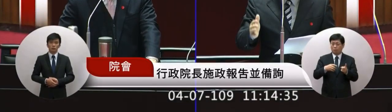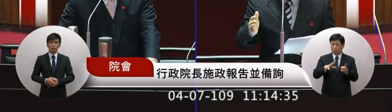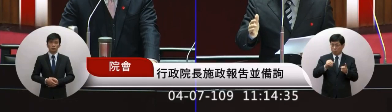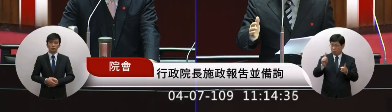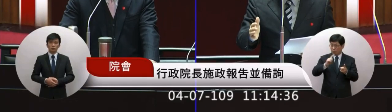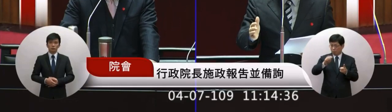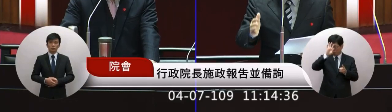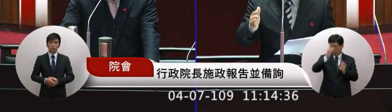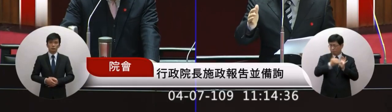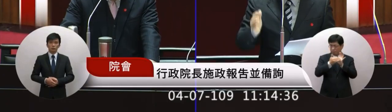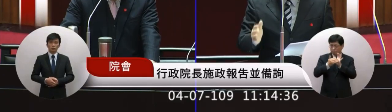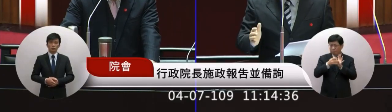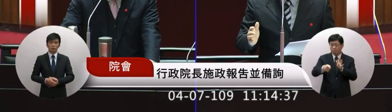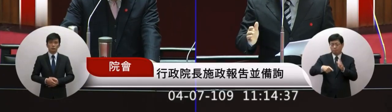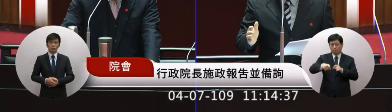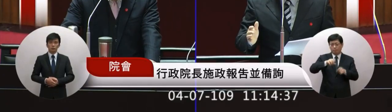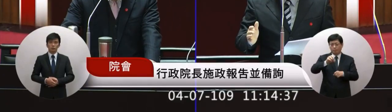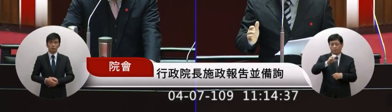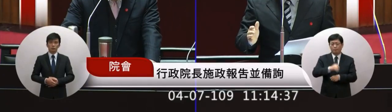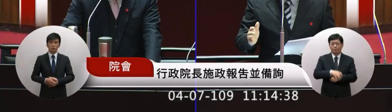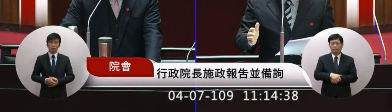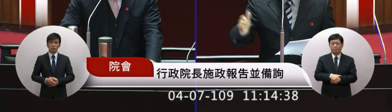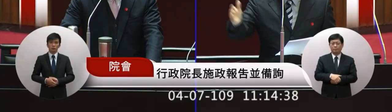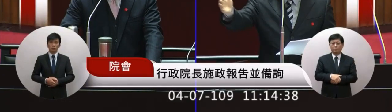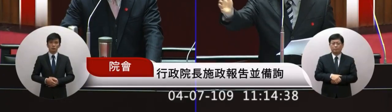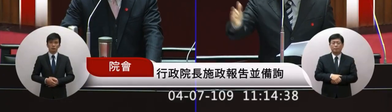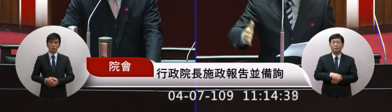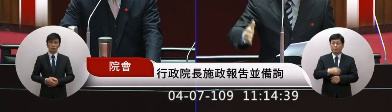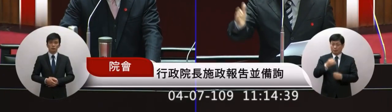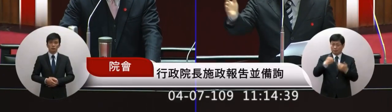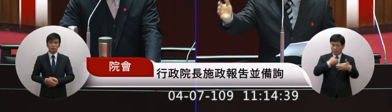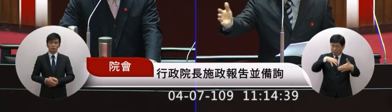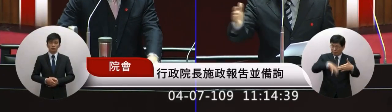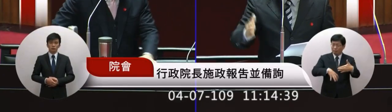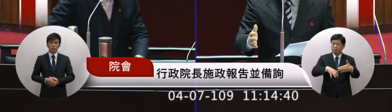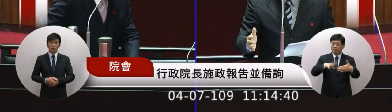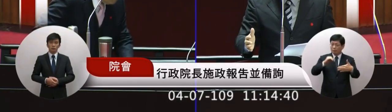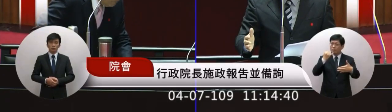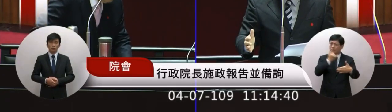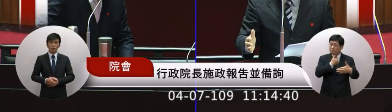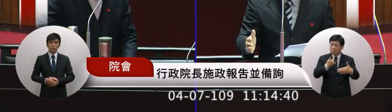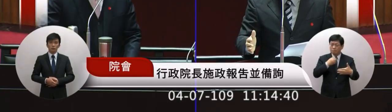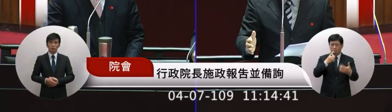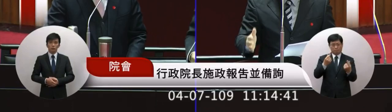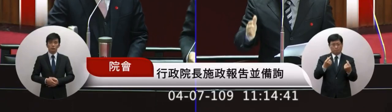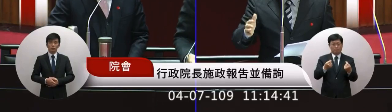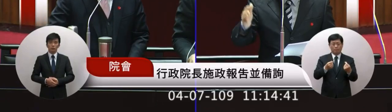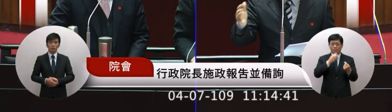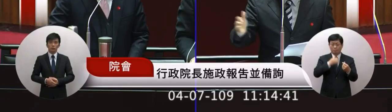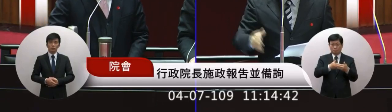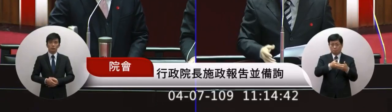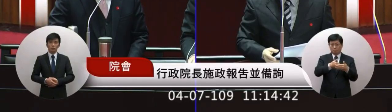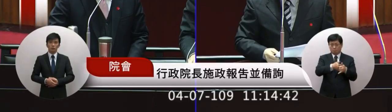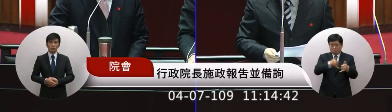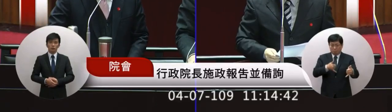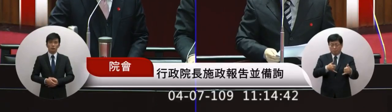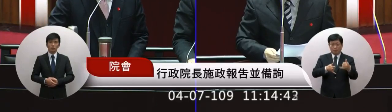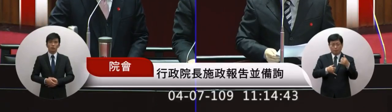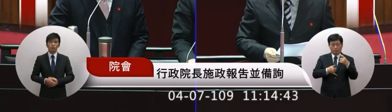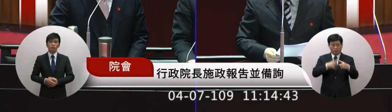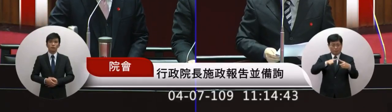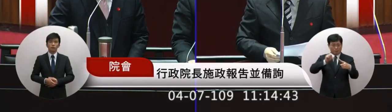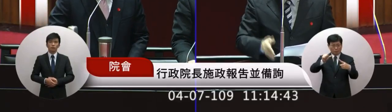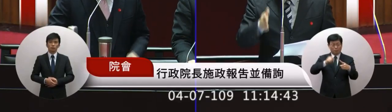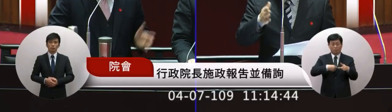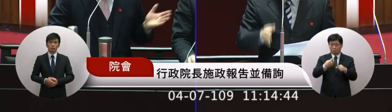个防疫的一个因应的做法？有没有在室内有可能可以维持1.5公尺的一个社交